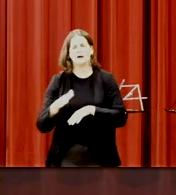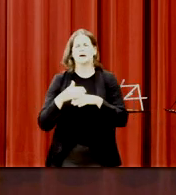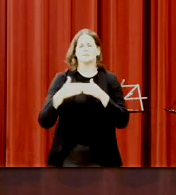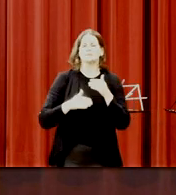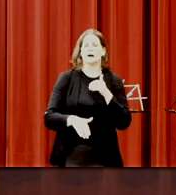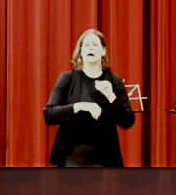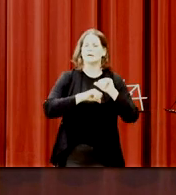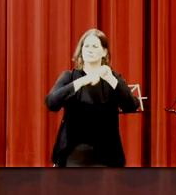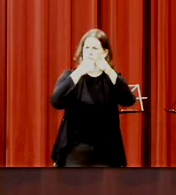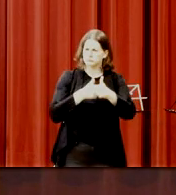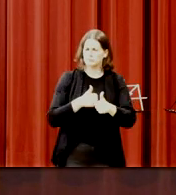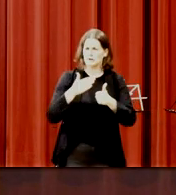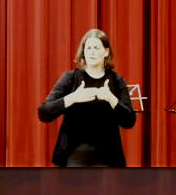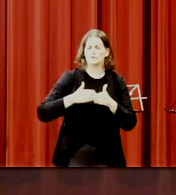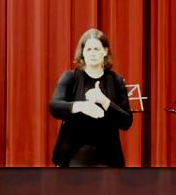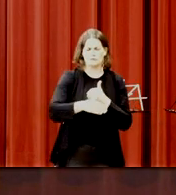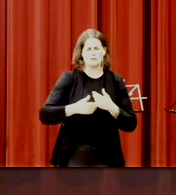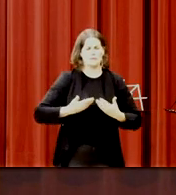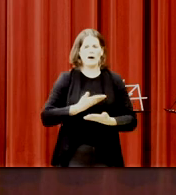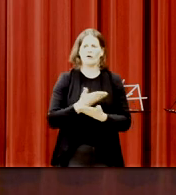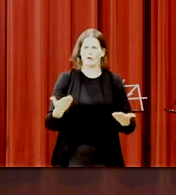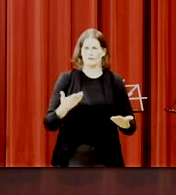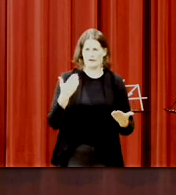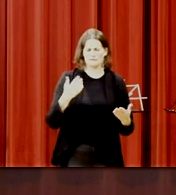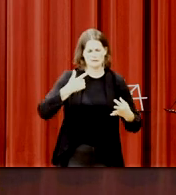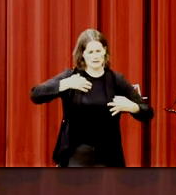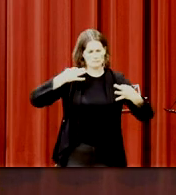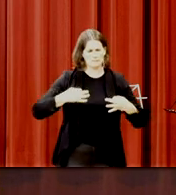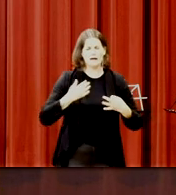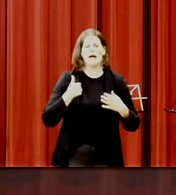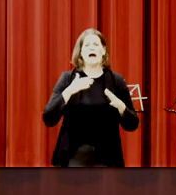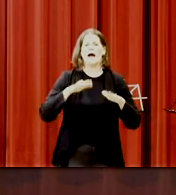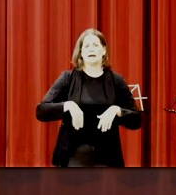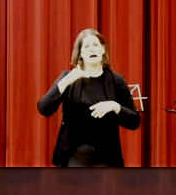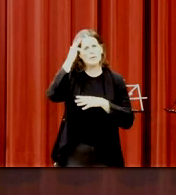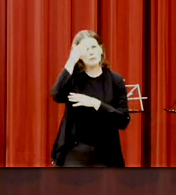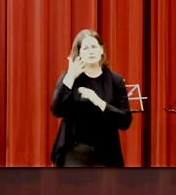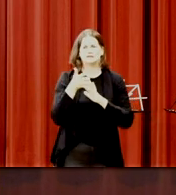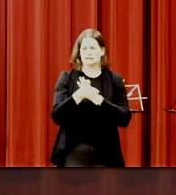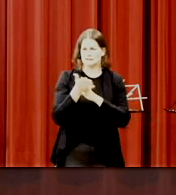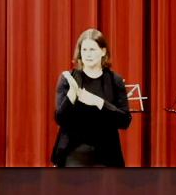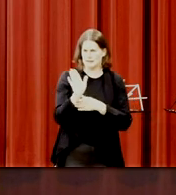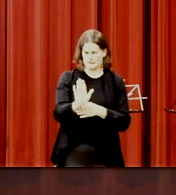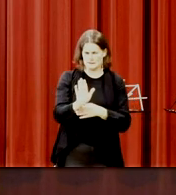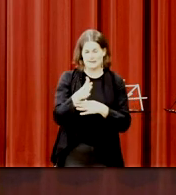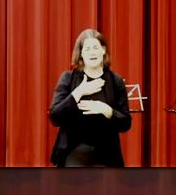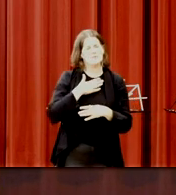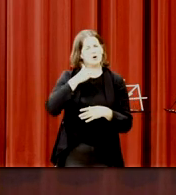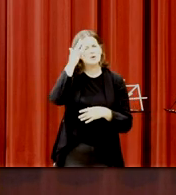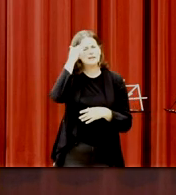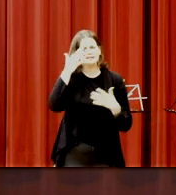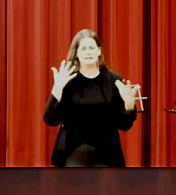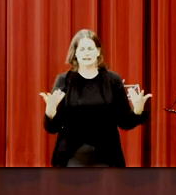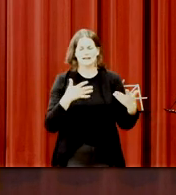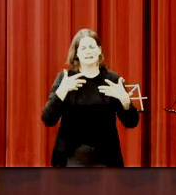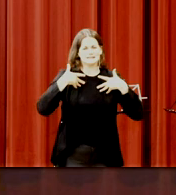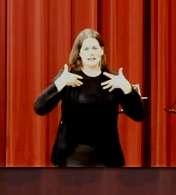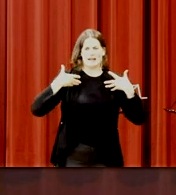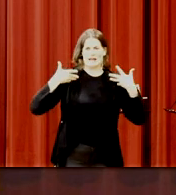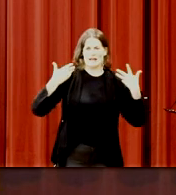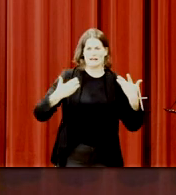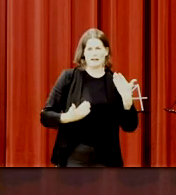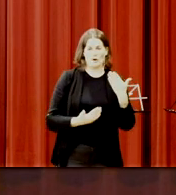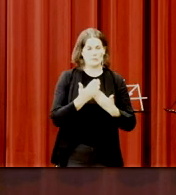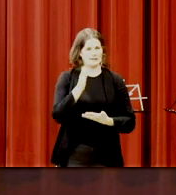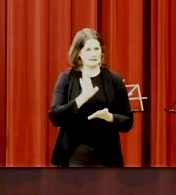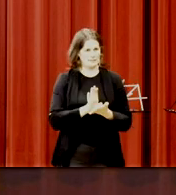que aquesta alegria de l'arrencada de curs, d'aquesta festa d'avui, que no és la festa major de la universitat, que això té lloc en un altre